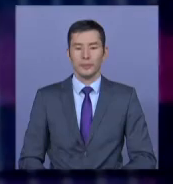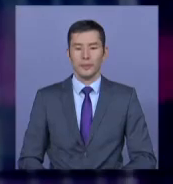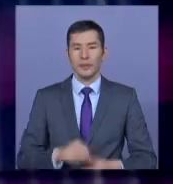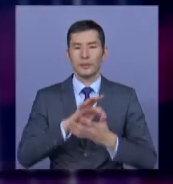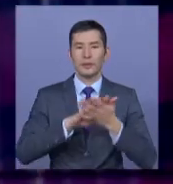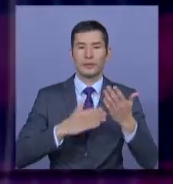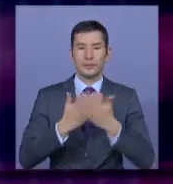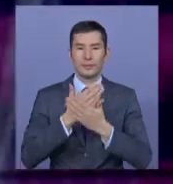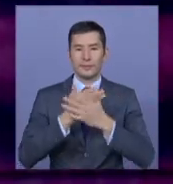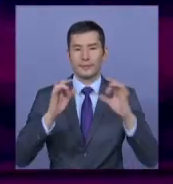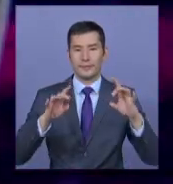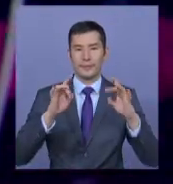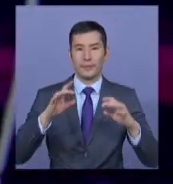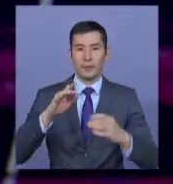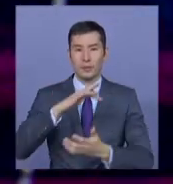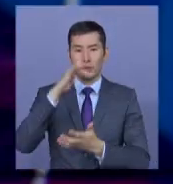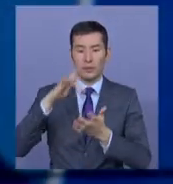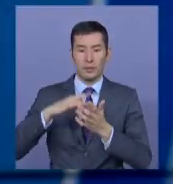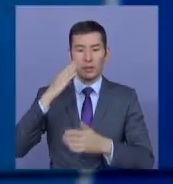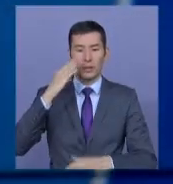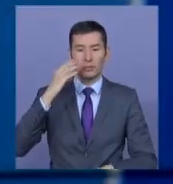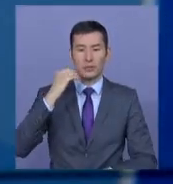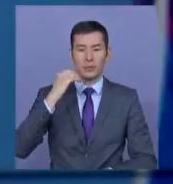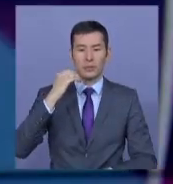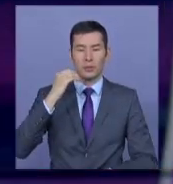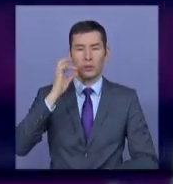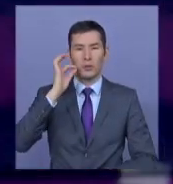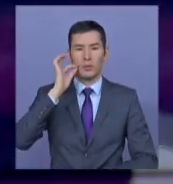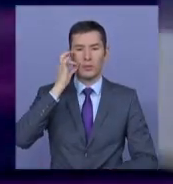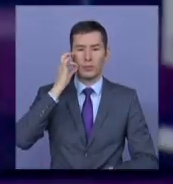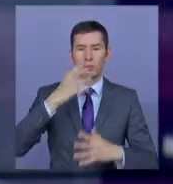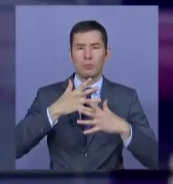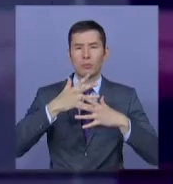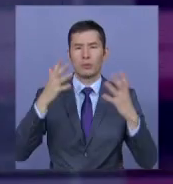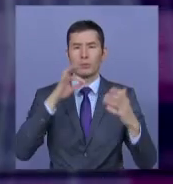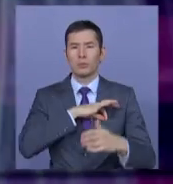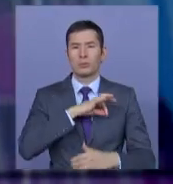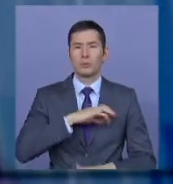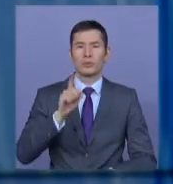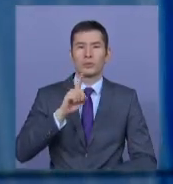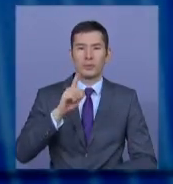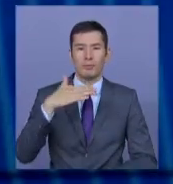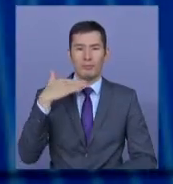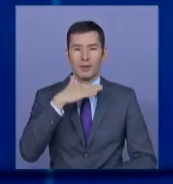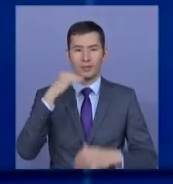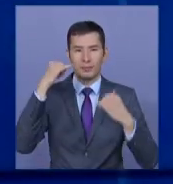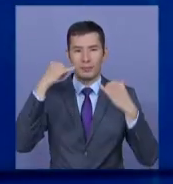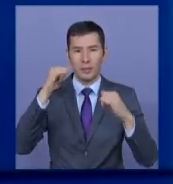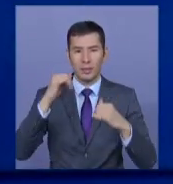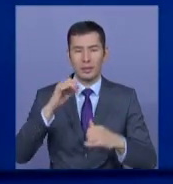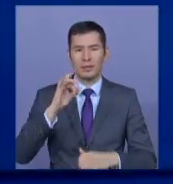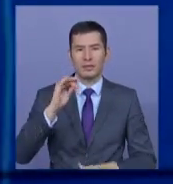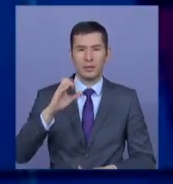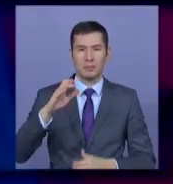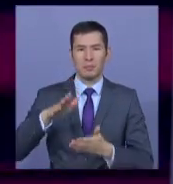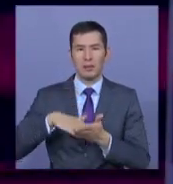Хабарымызды жалғастырамыз. Алматыда күзде халық көп тұратын, тұтынатын сиыр еті, қара құмық, күріш пен сұйық май қымбаттады.